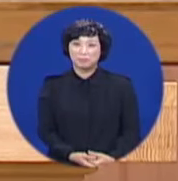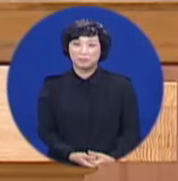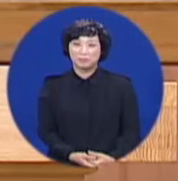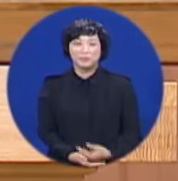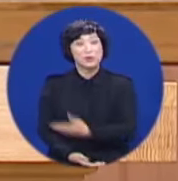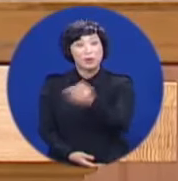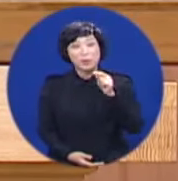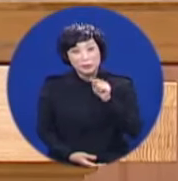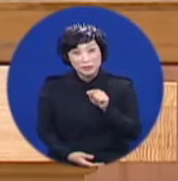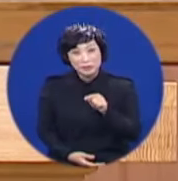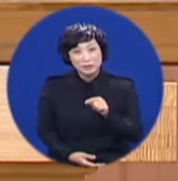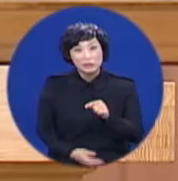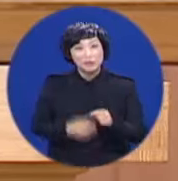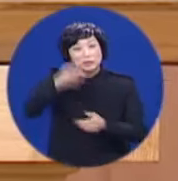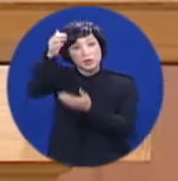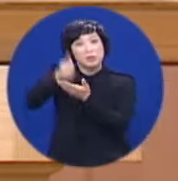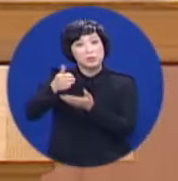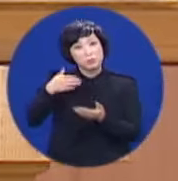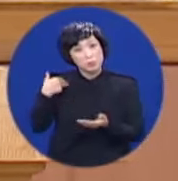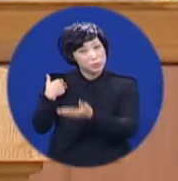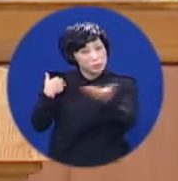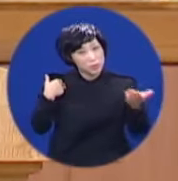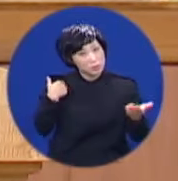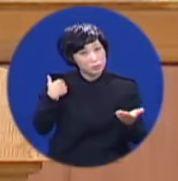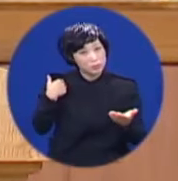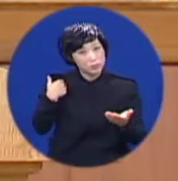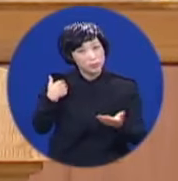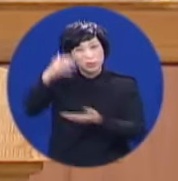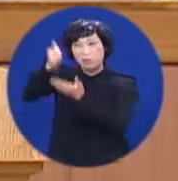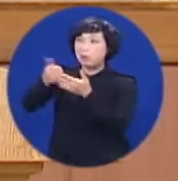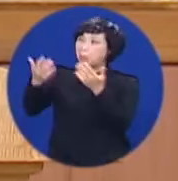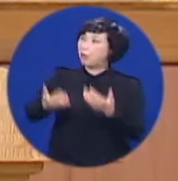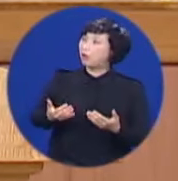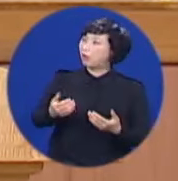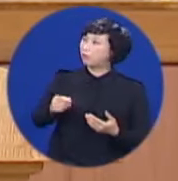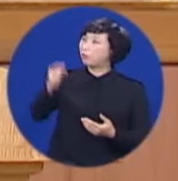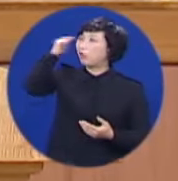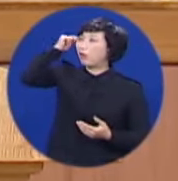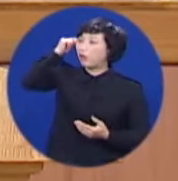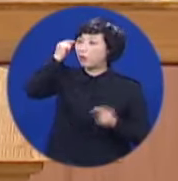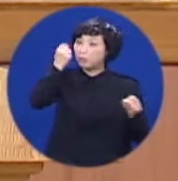이거 모르는 사람들은 성령 뭐 들어봤냐?